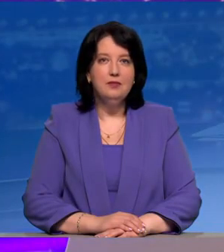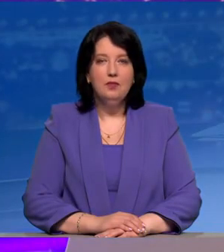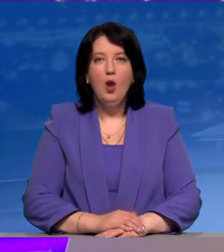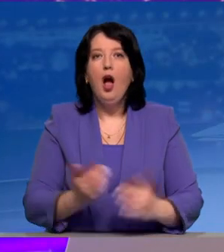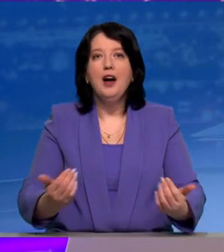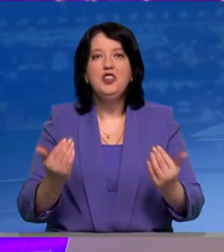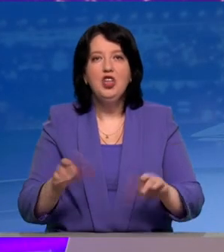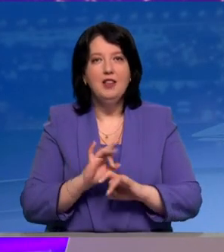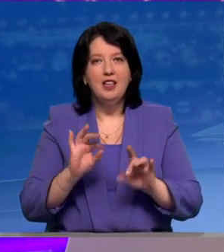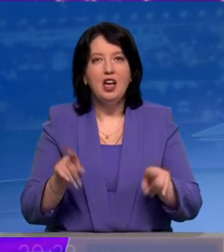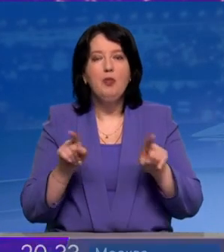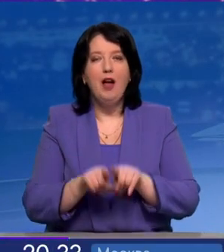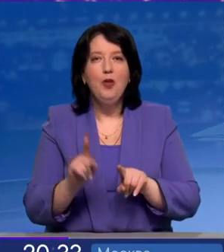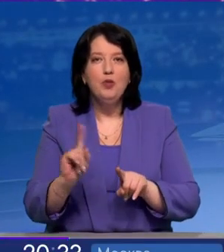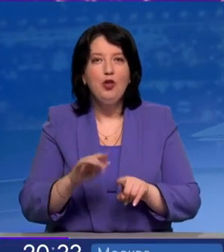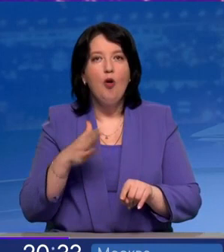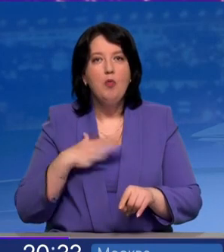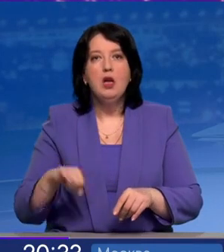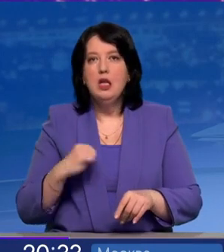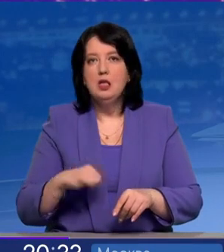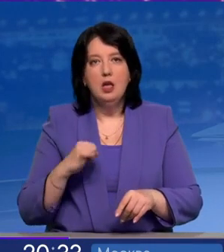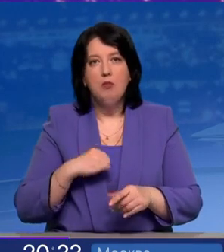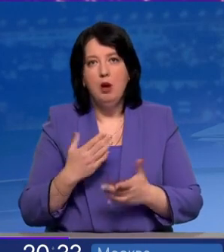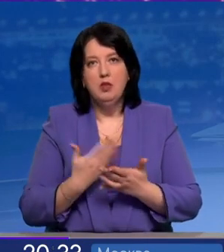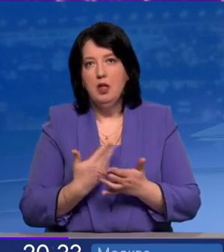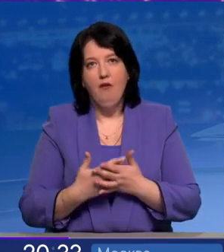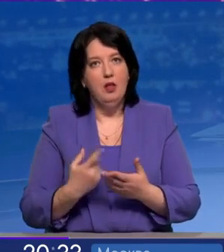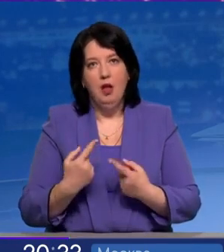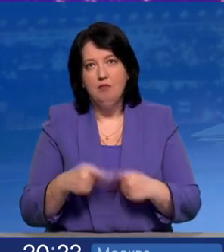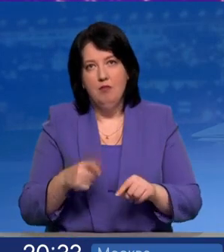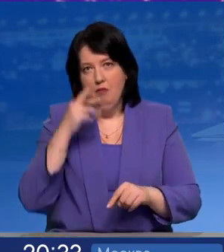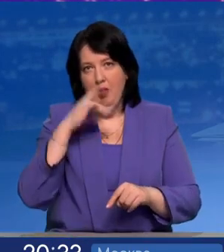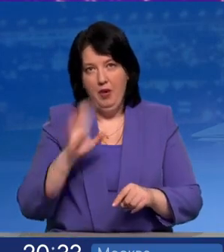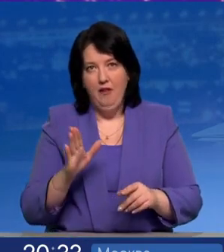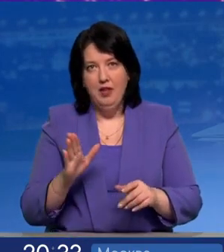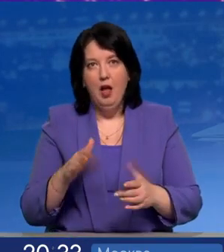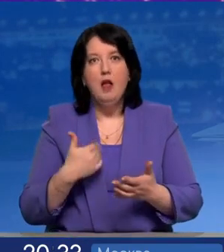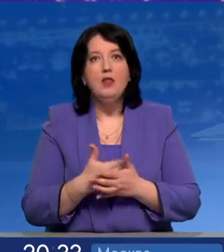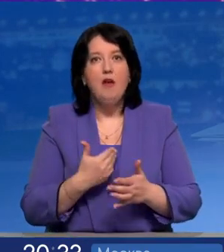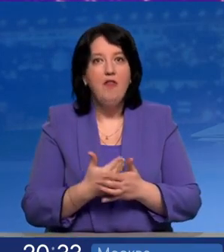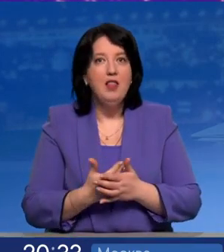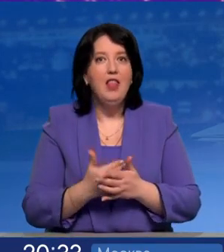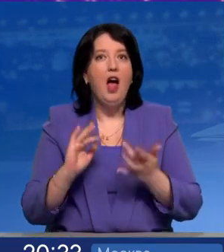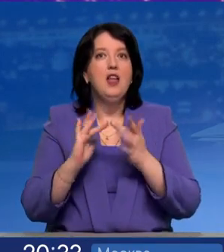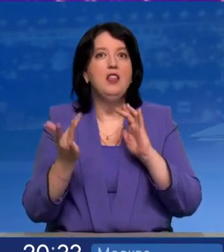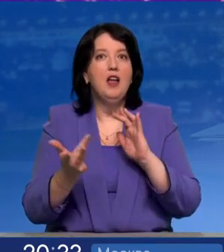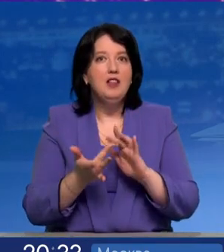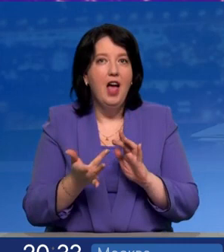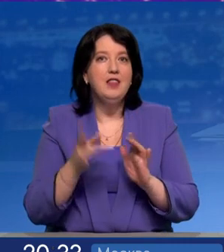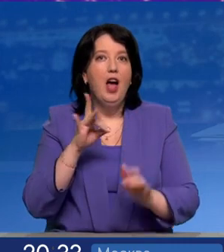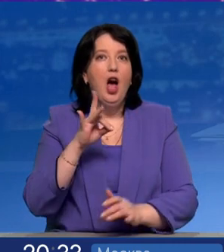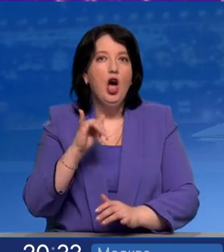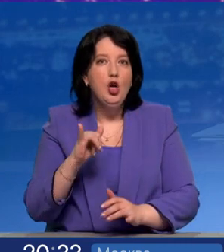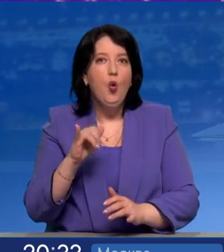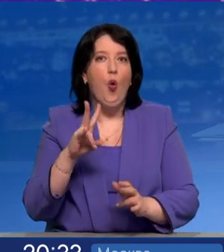сейчас о том, что мы с вами занимаемся явно чем-то не тем, ну, с точки зрения сегодняшнего интернета, я бы даже сказал Рунета, потому что речь пойдет и о нем. Ну,